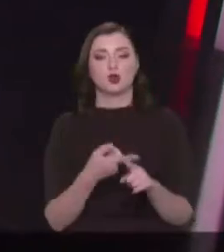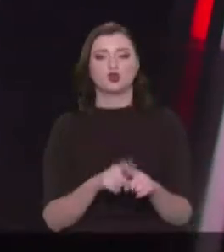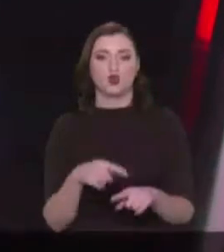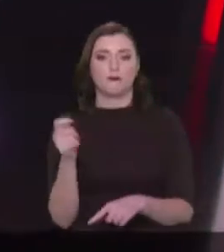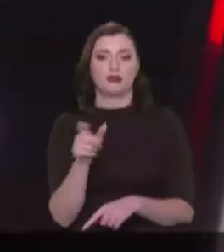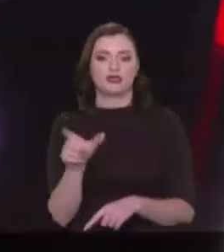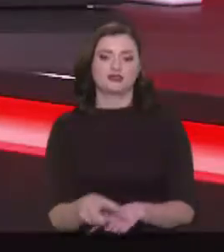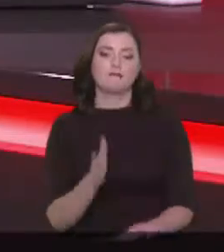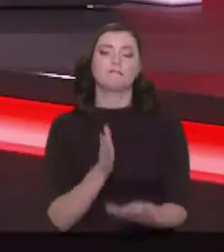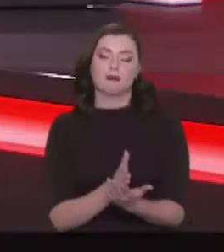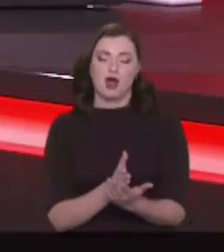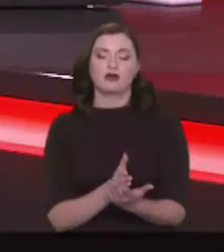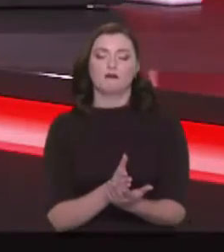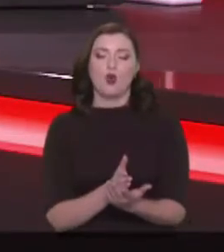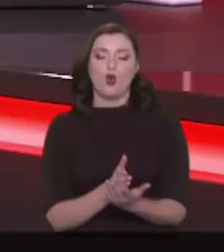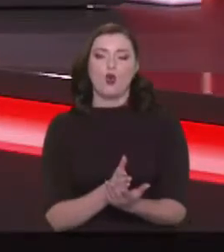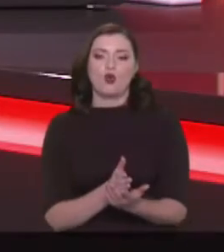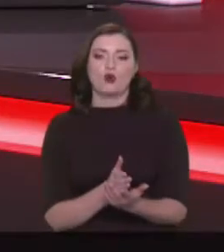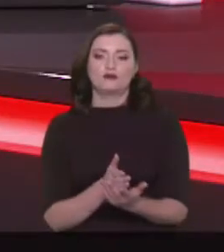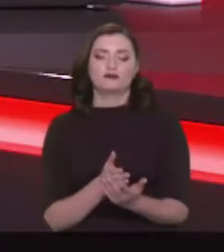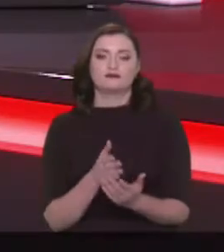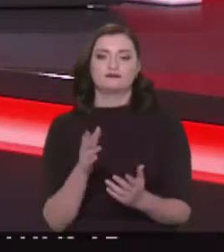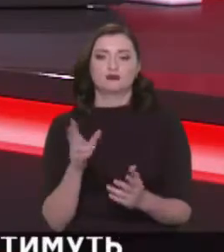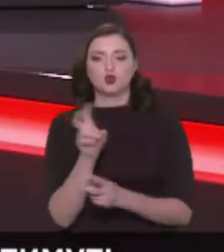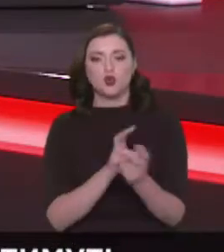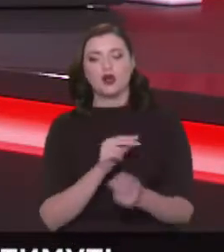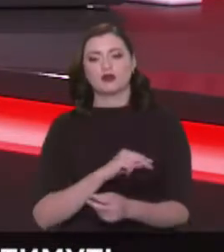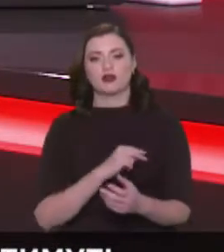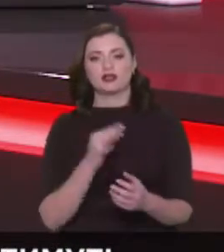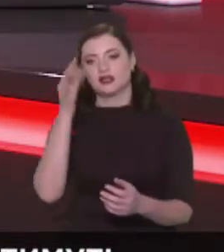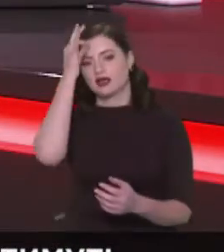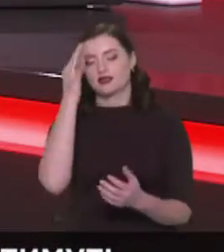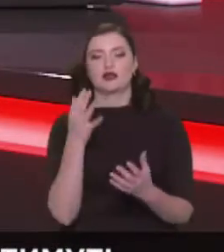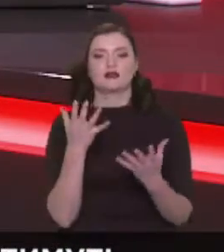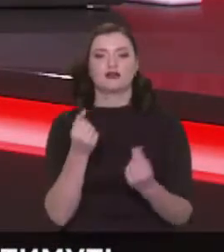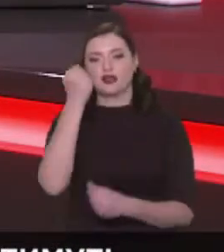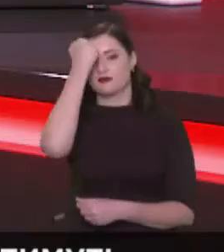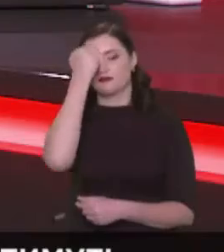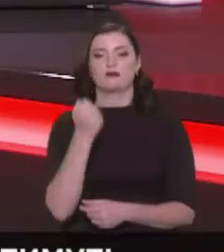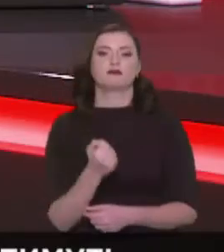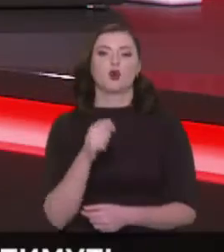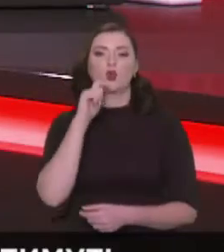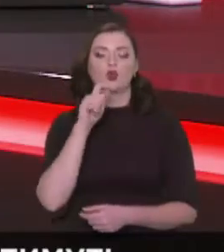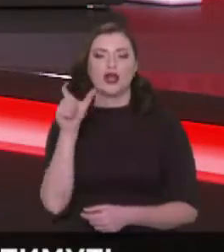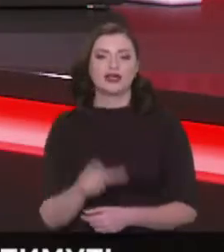то ось маєте нагоду пошукати його роботи, згадати у цей день пам'яті Сергія Чепика, українця, киянина, художника-імпресіоніста.